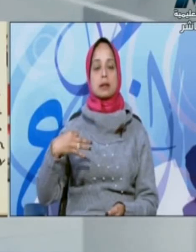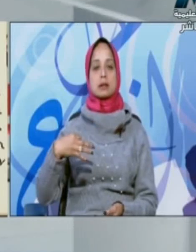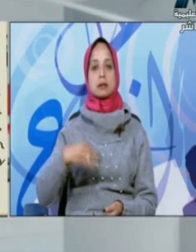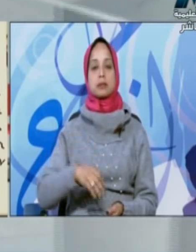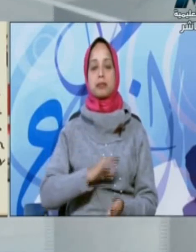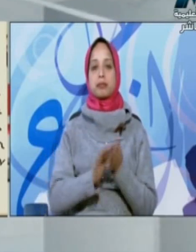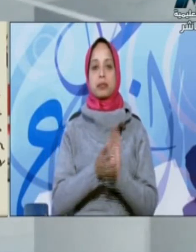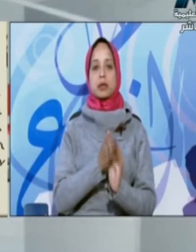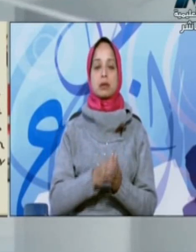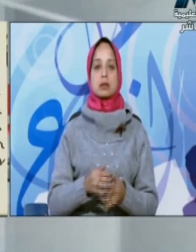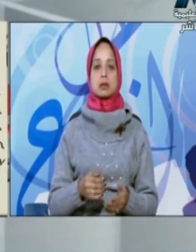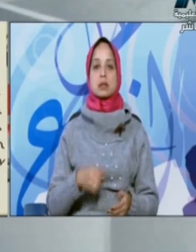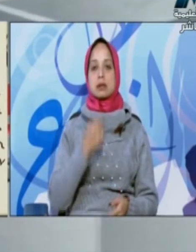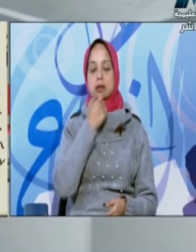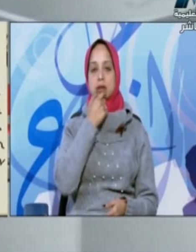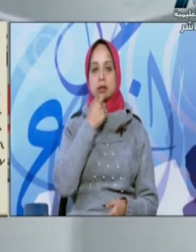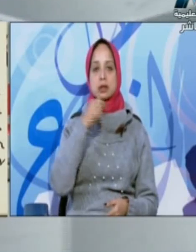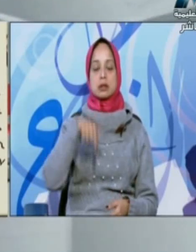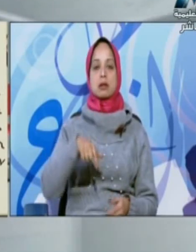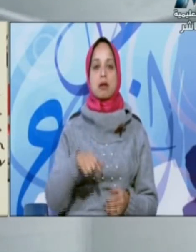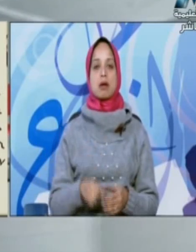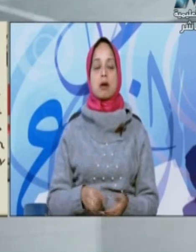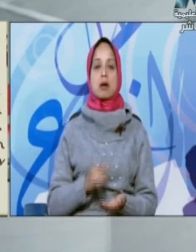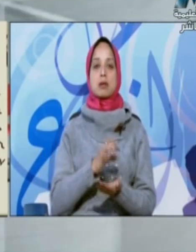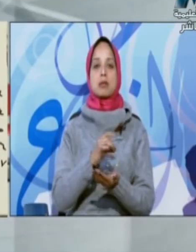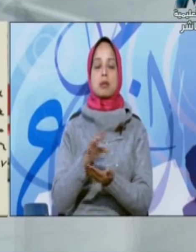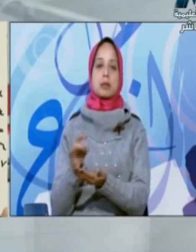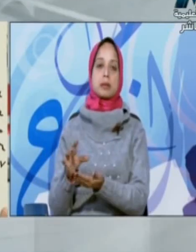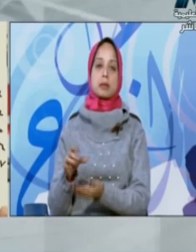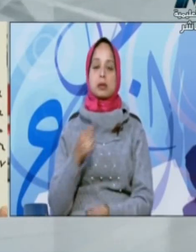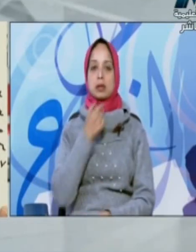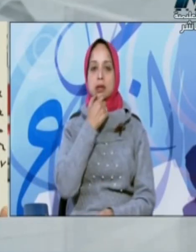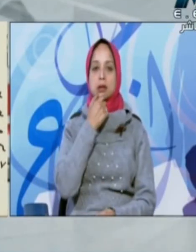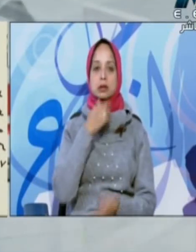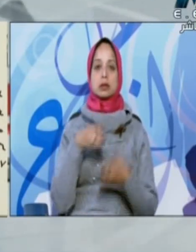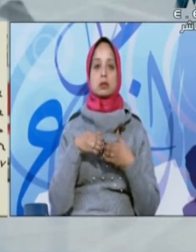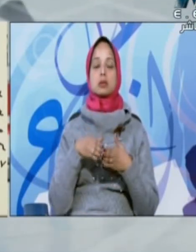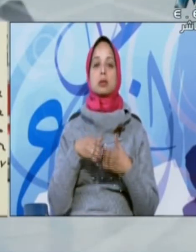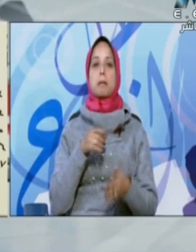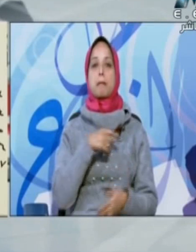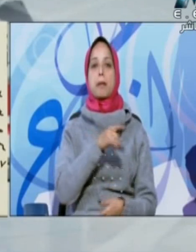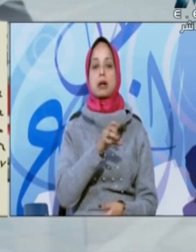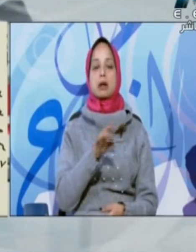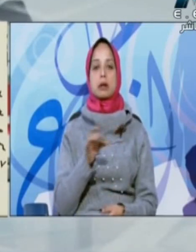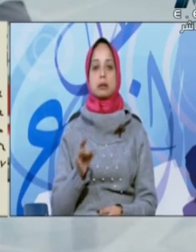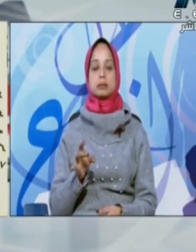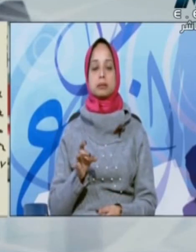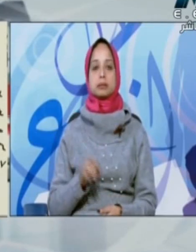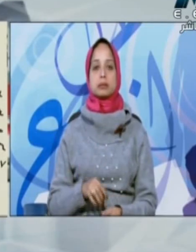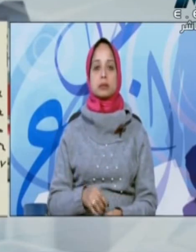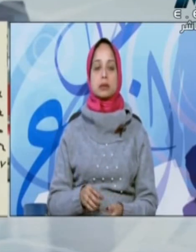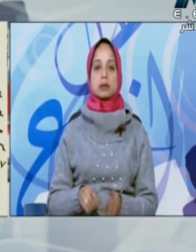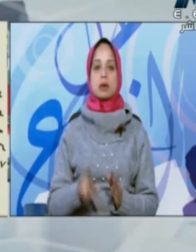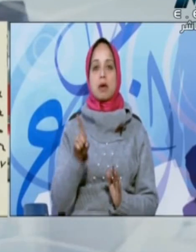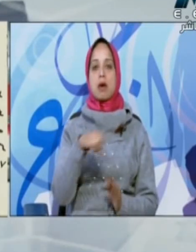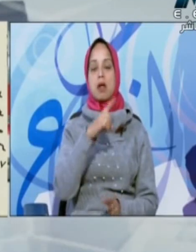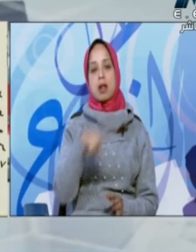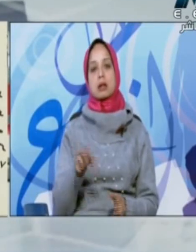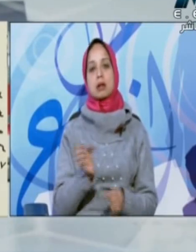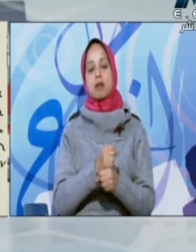الاحتلال البريطاني لمصر ازاي؟ بواسطة جلاء قوات انجلترا. ركز معايا كده في النص، ده بيلغي التحفظ رقم